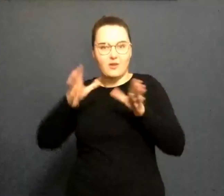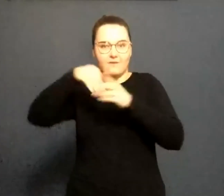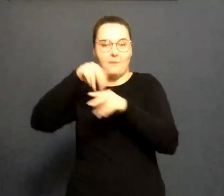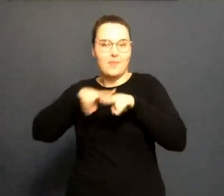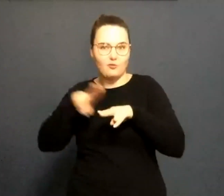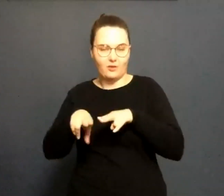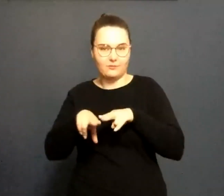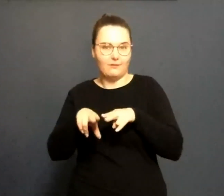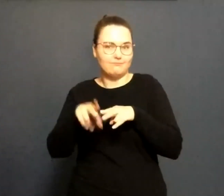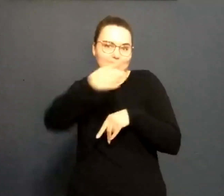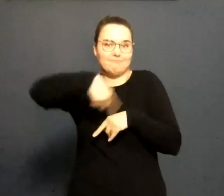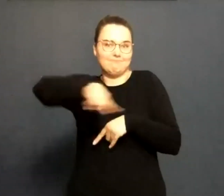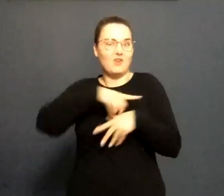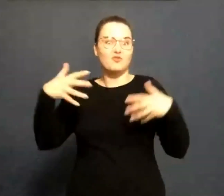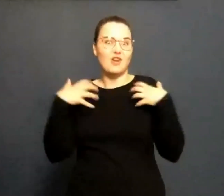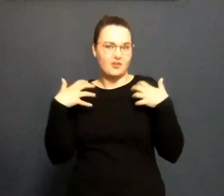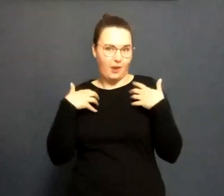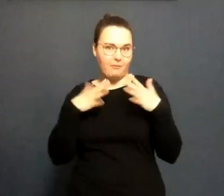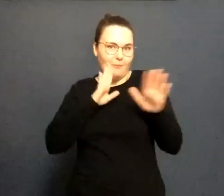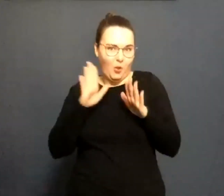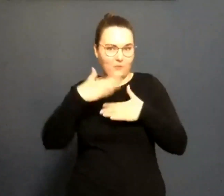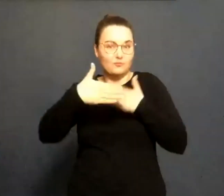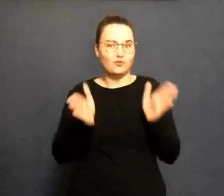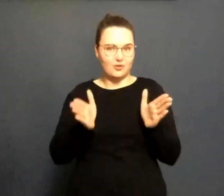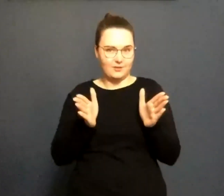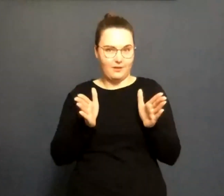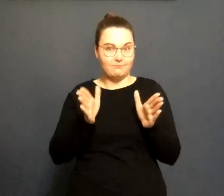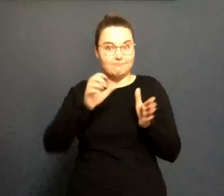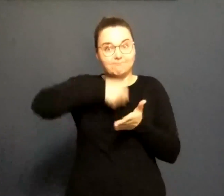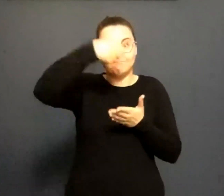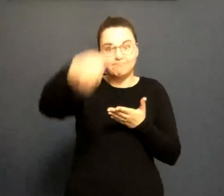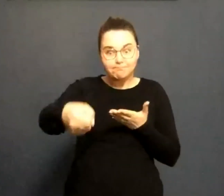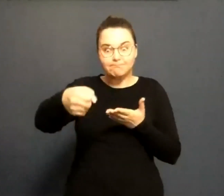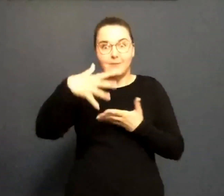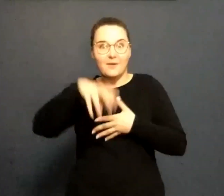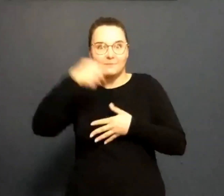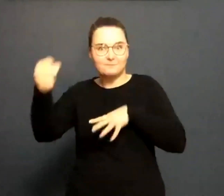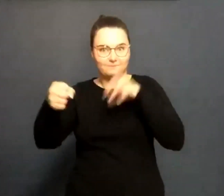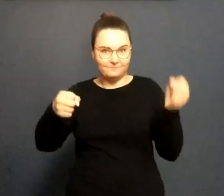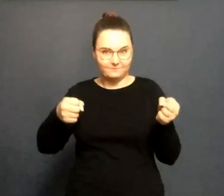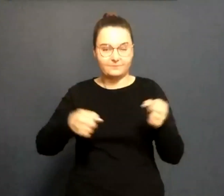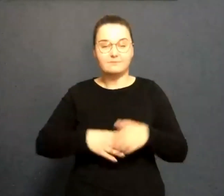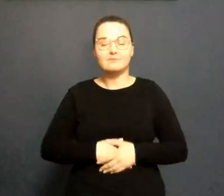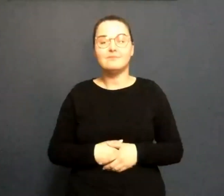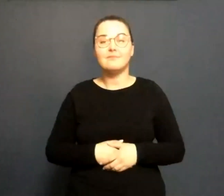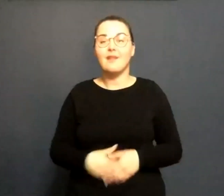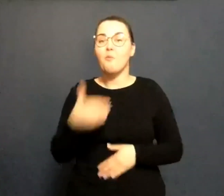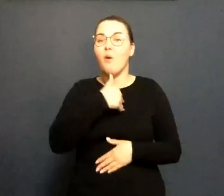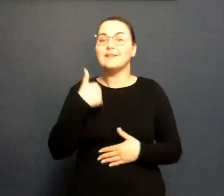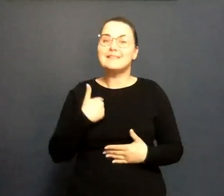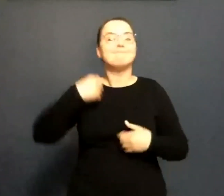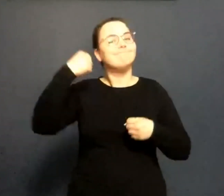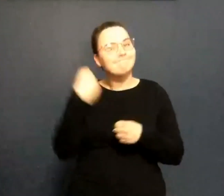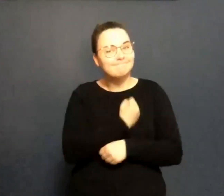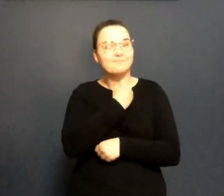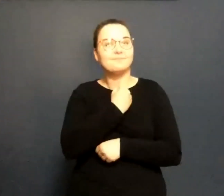codziennym. Są takie badania. W Polsce oczywiście trzeba, znaczy jak mówię, że w Polsce niestety, no to